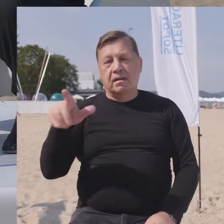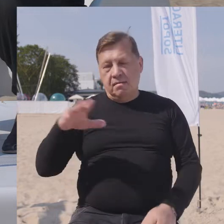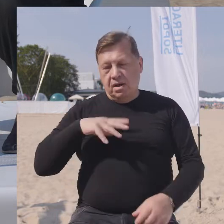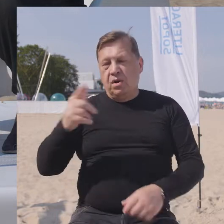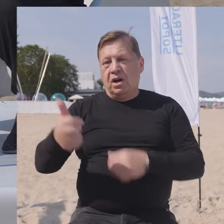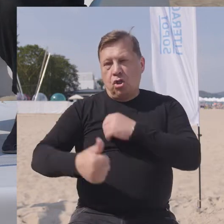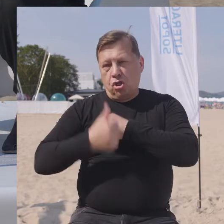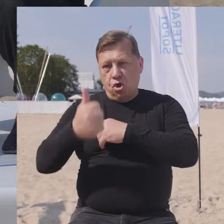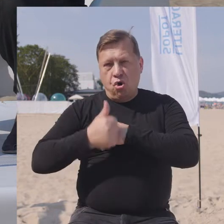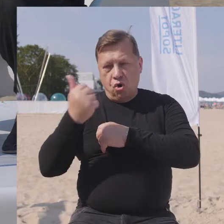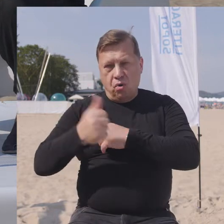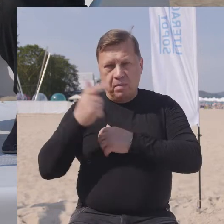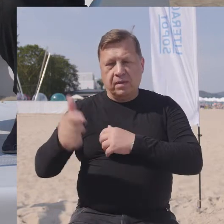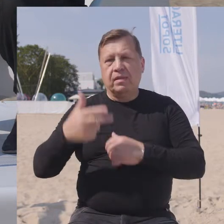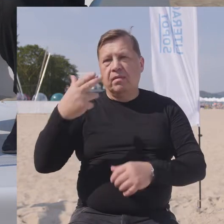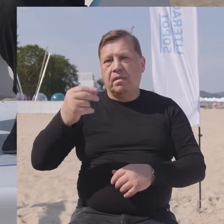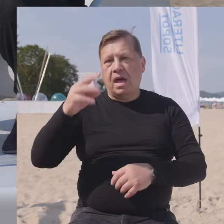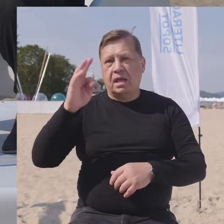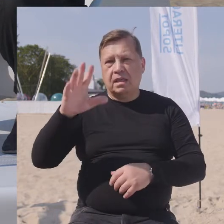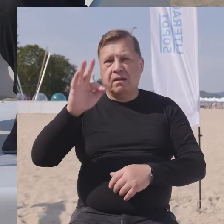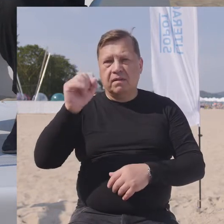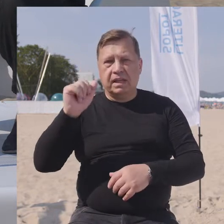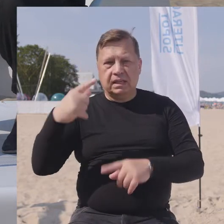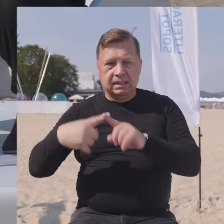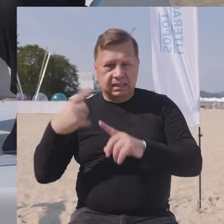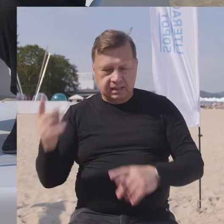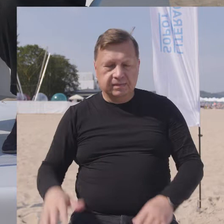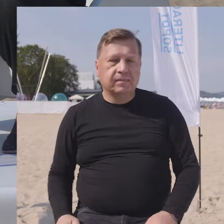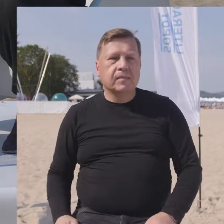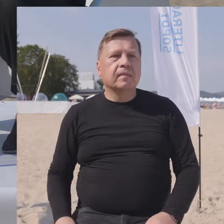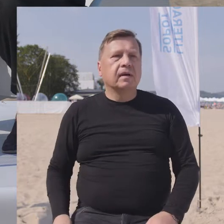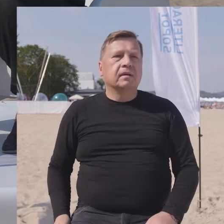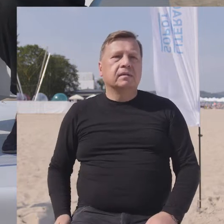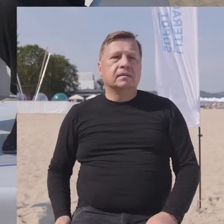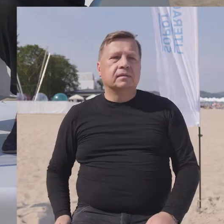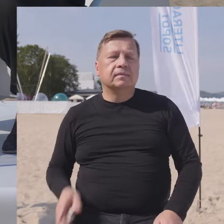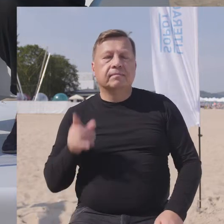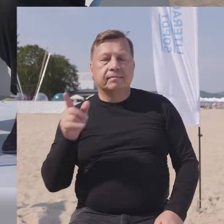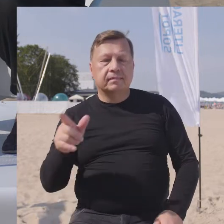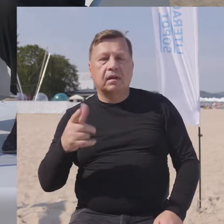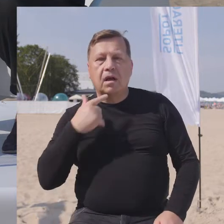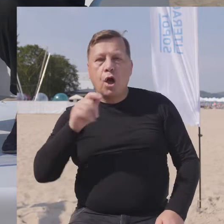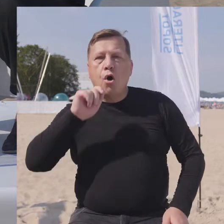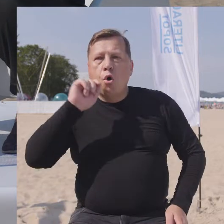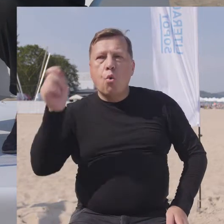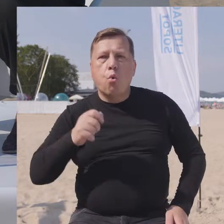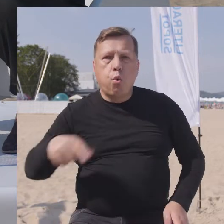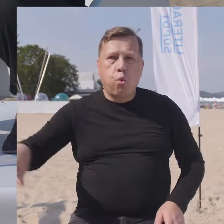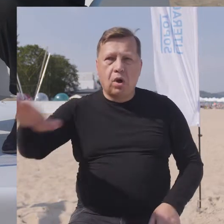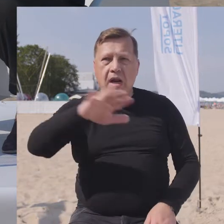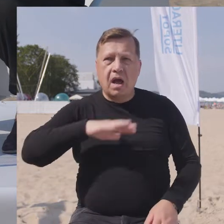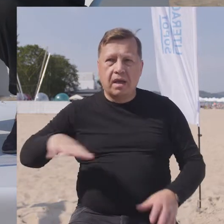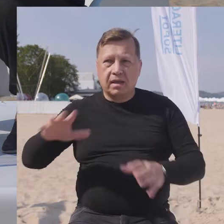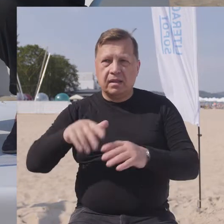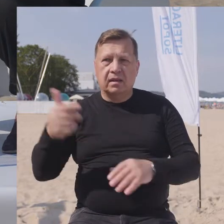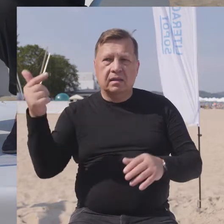dokument, który właśnie na Netflixie można zobaczyć, jak doszło do procesu konsolidacji środowiska ukraińskiego. W